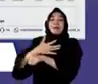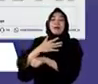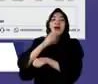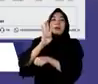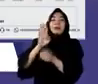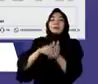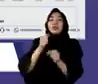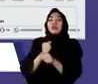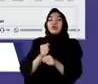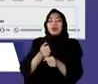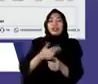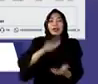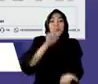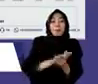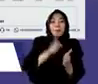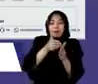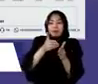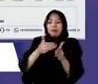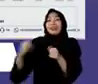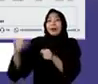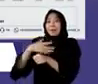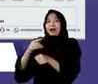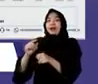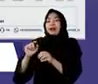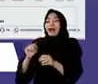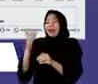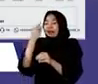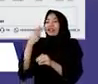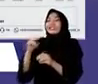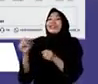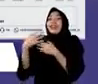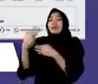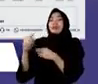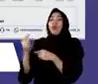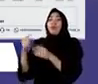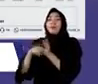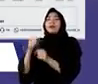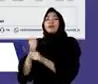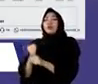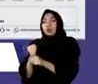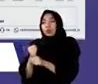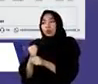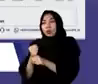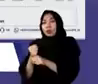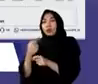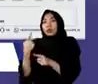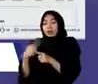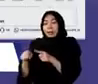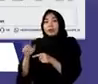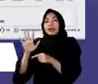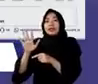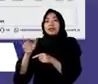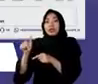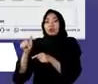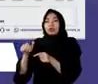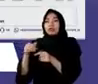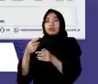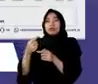minggu intervensi berlangsung pada penambahan kasus positif. Namun 5 minggu untuk kasus